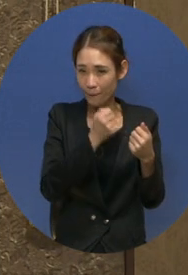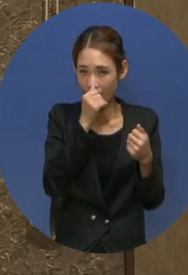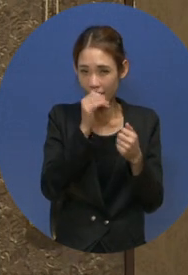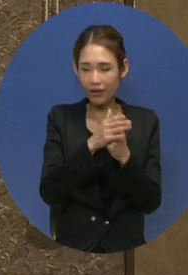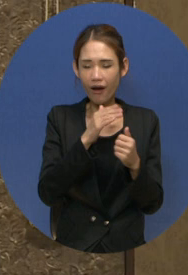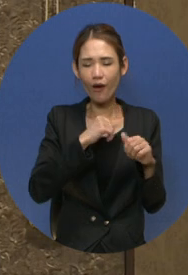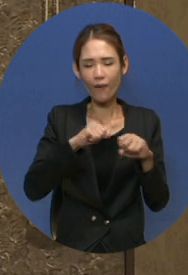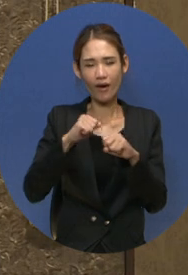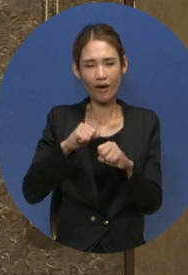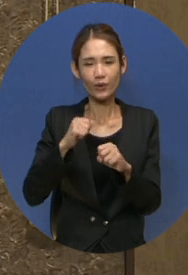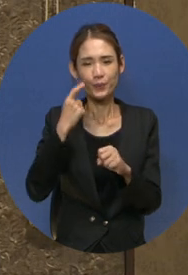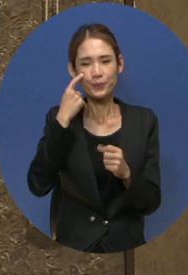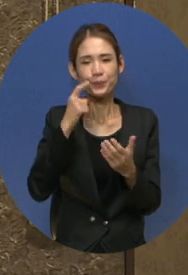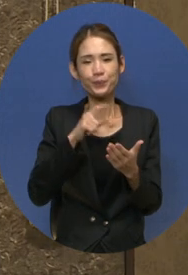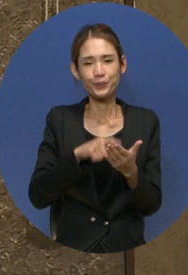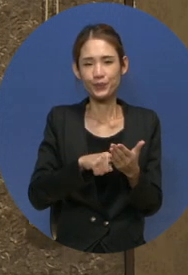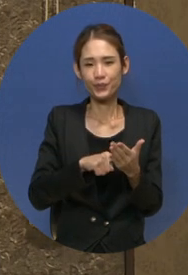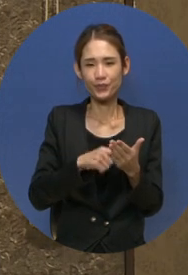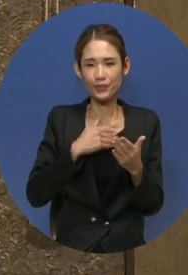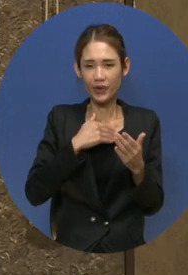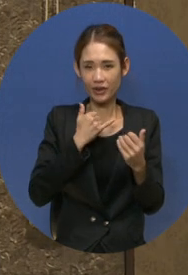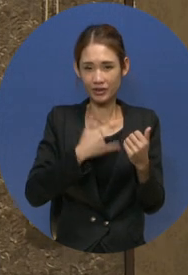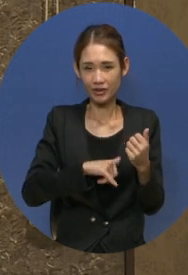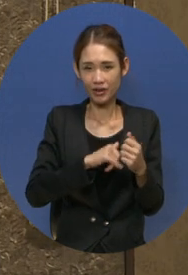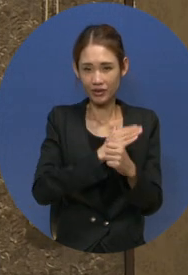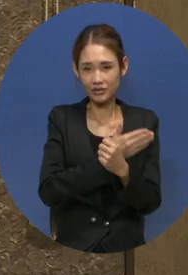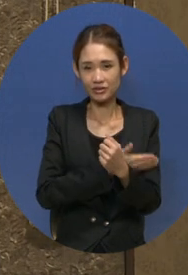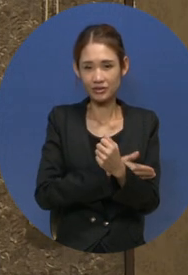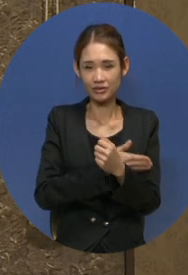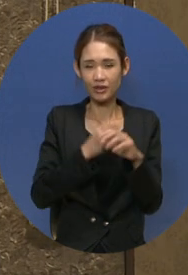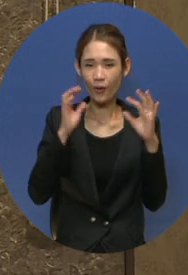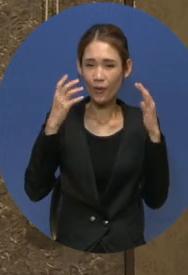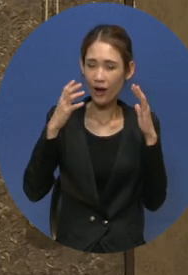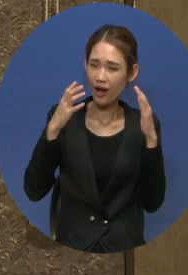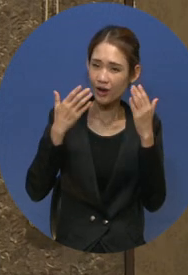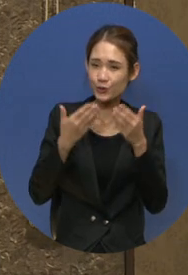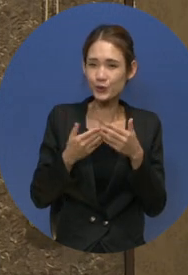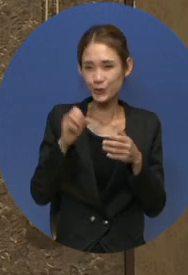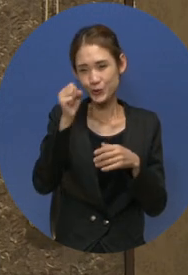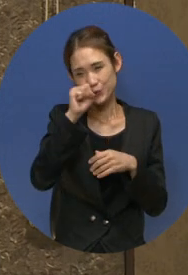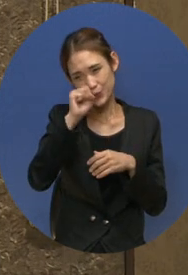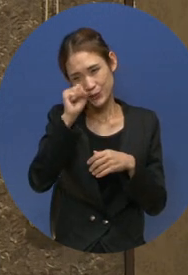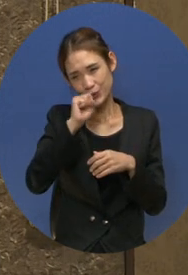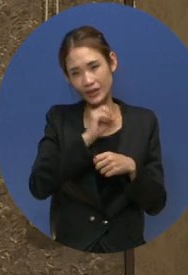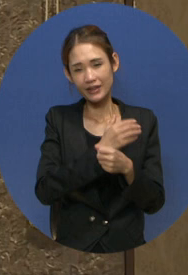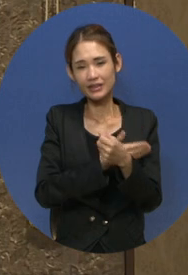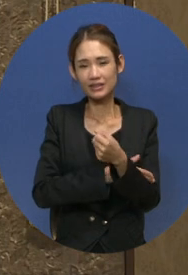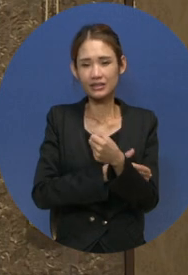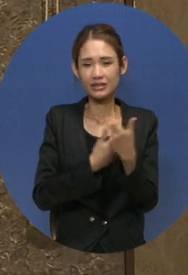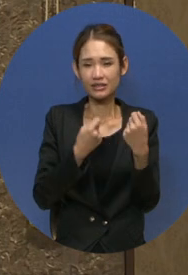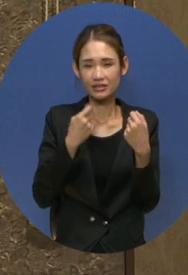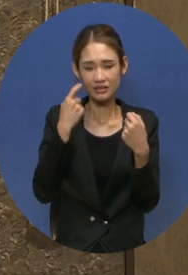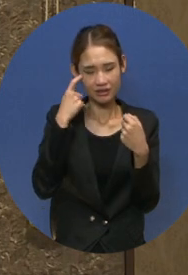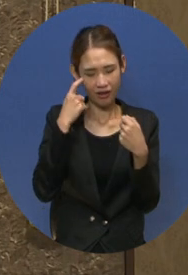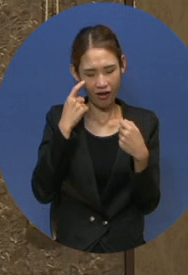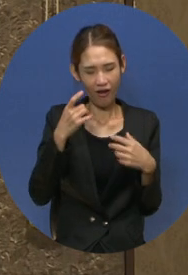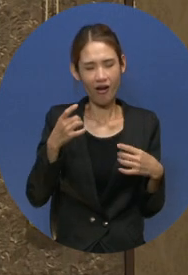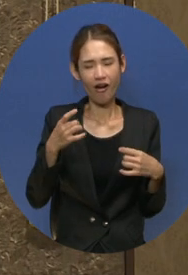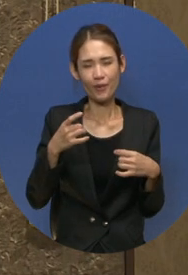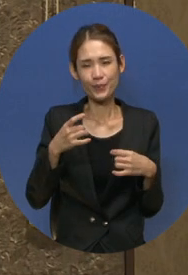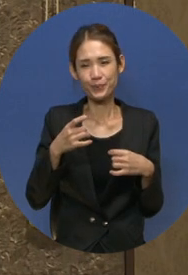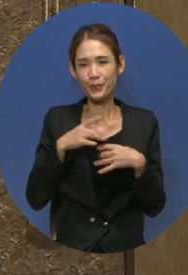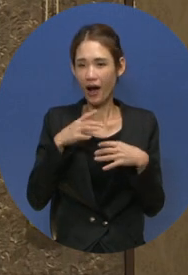알았고 내 아이의 능력이 다른 사람들이 이렇게 환영하는, 예, 좋아하는 그런 능력이라는 것에 대해서 네.